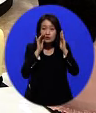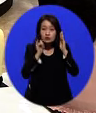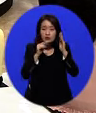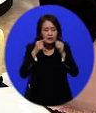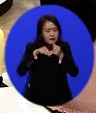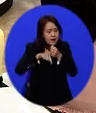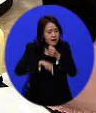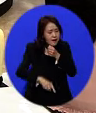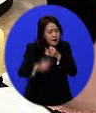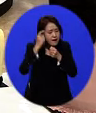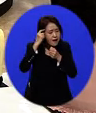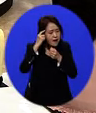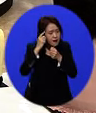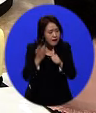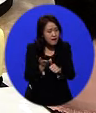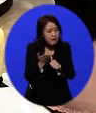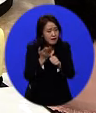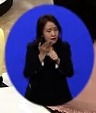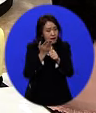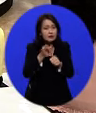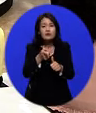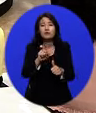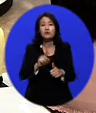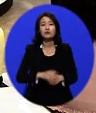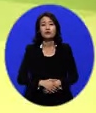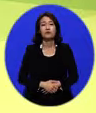깊게 생각하는 힘이 길러지는 것 자체가 뭐예요?